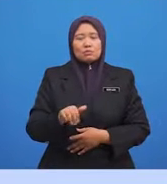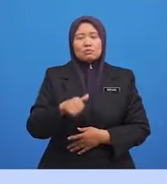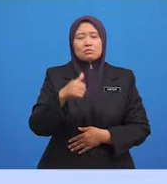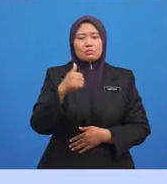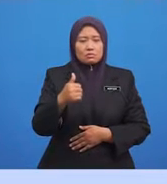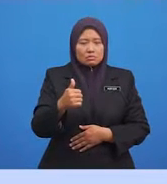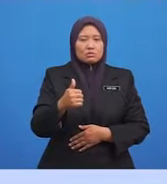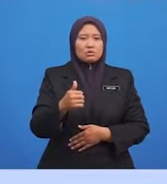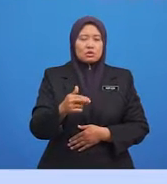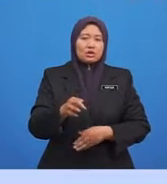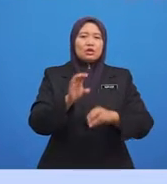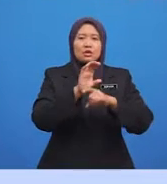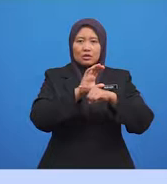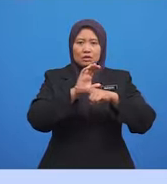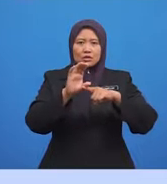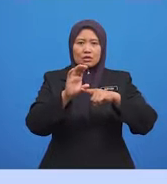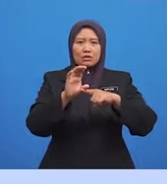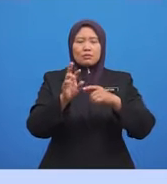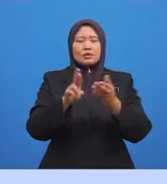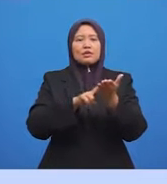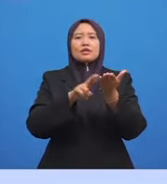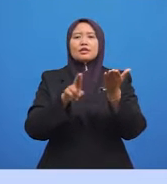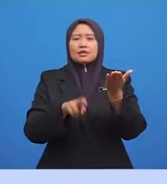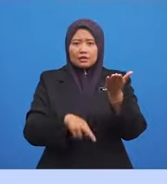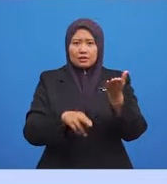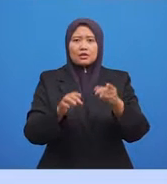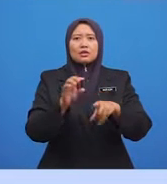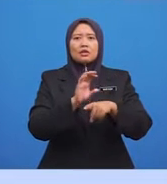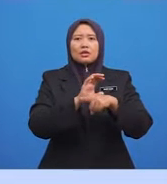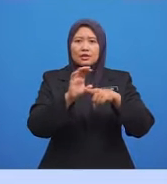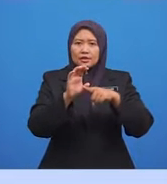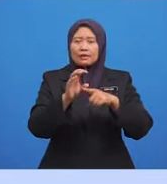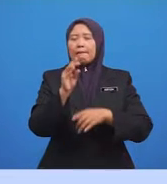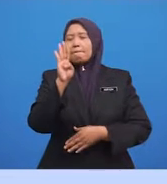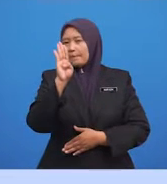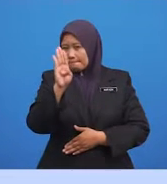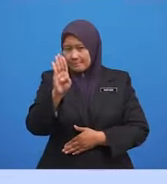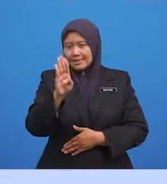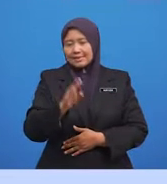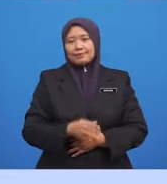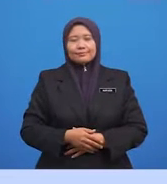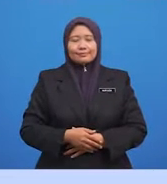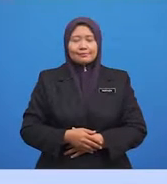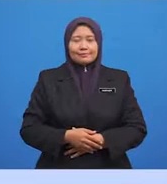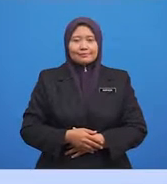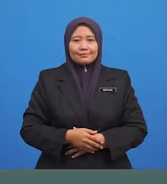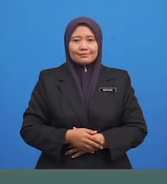Bagus, hebat. Gerabak yang paling rendah adalah gerabak B.